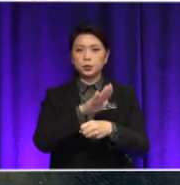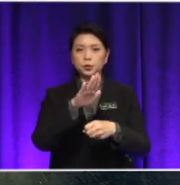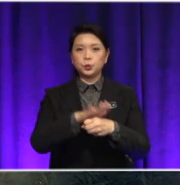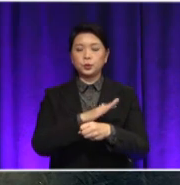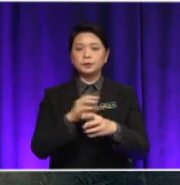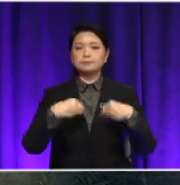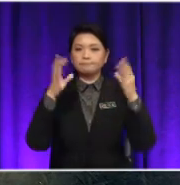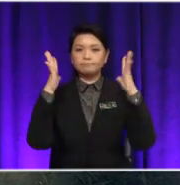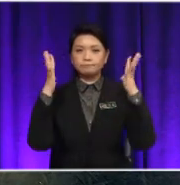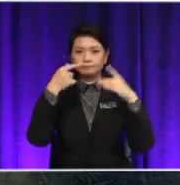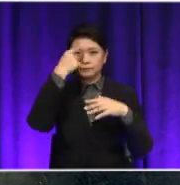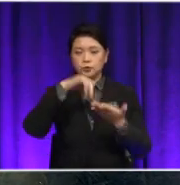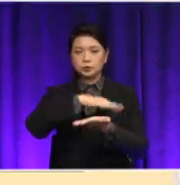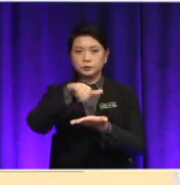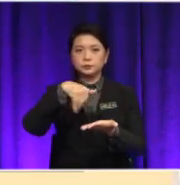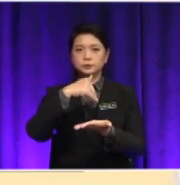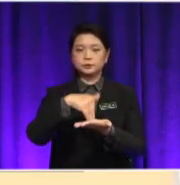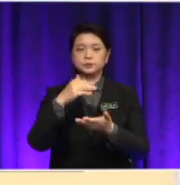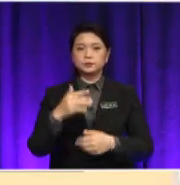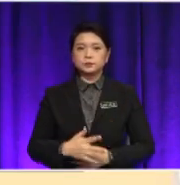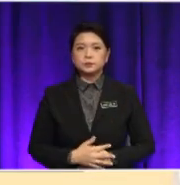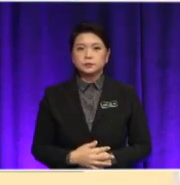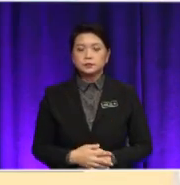Beri tepukan kepada semua.